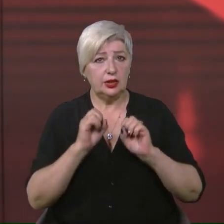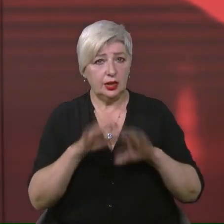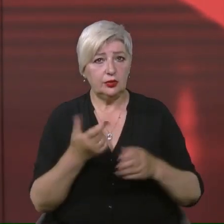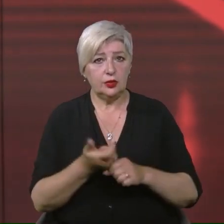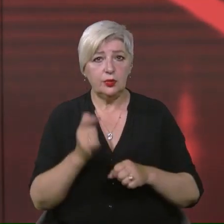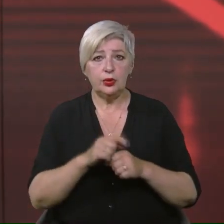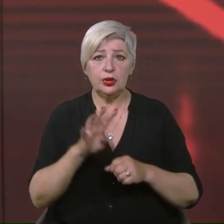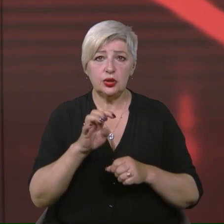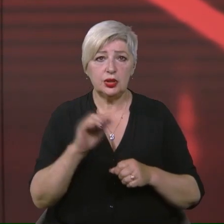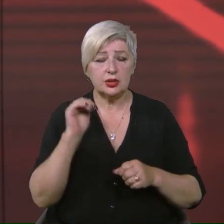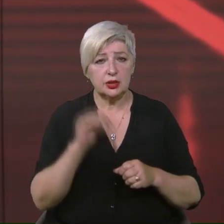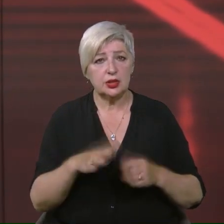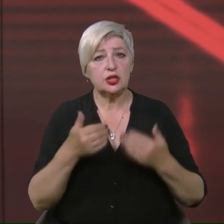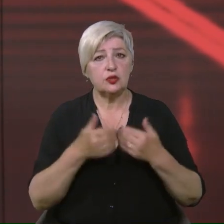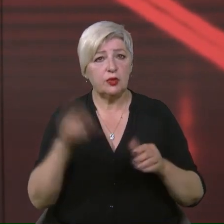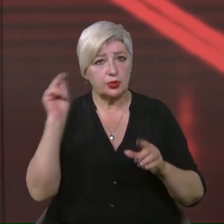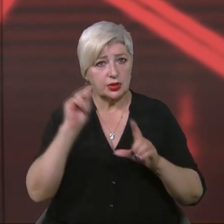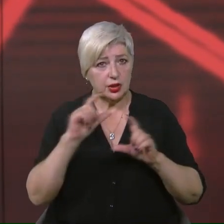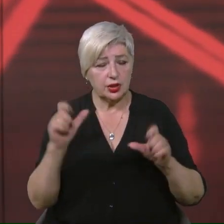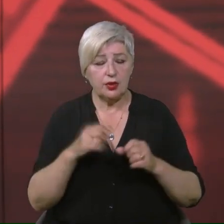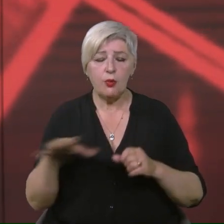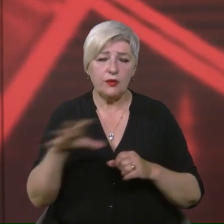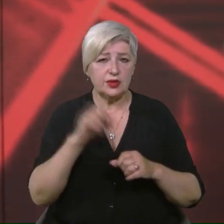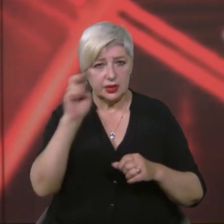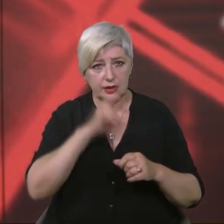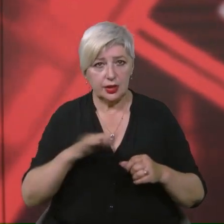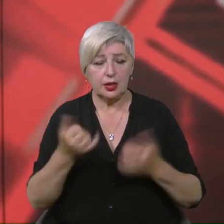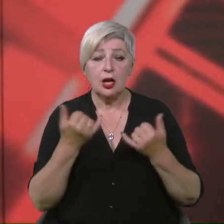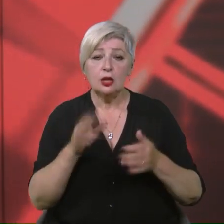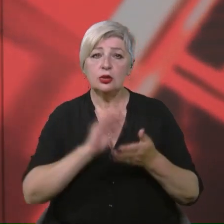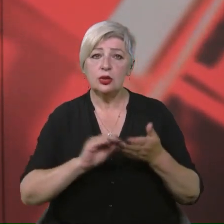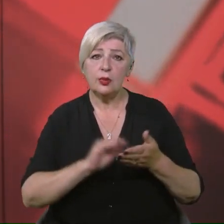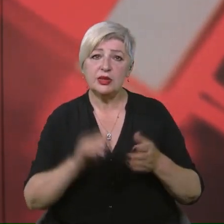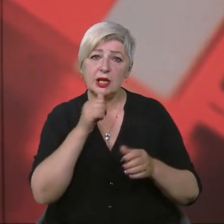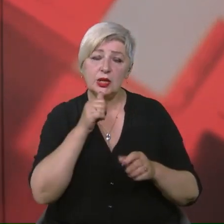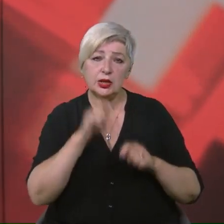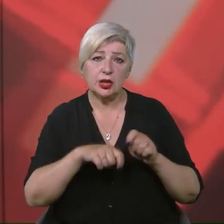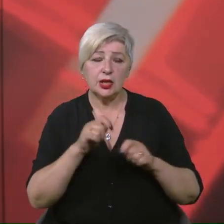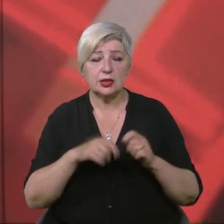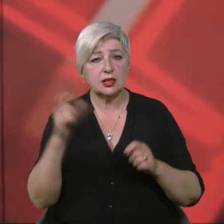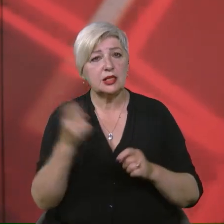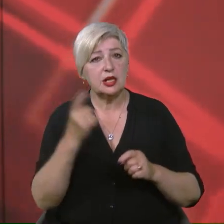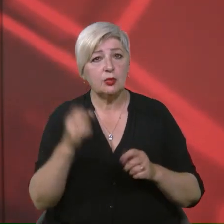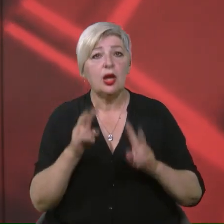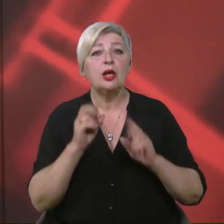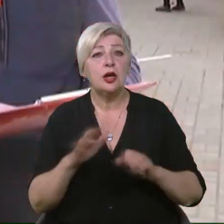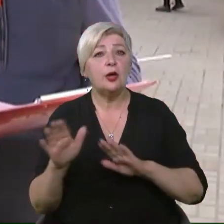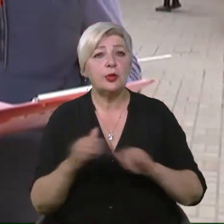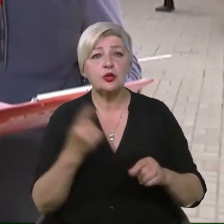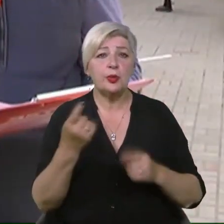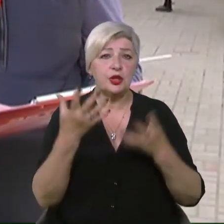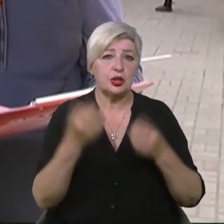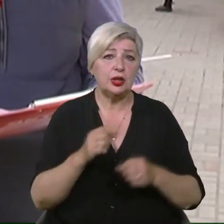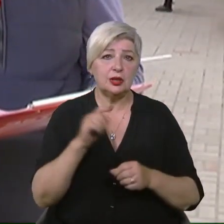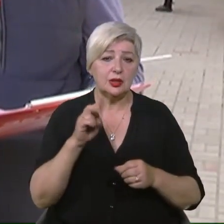тисяч випускників у всій країні. Сьогодні писали тести з хімії. Як пройшов перший день ЗНО у Дніпрі, знає Андрій Замковий. Він з нами